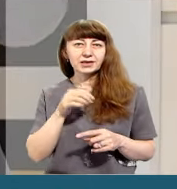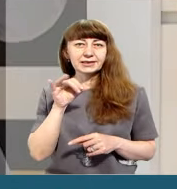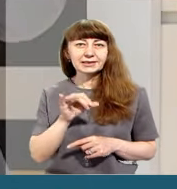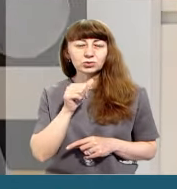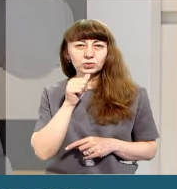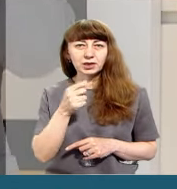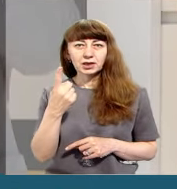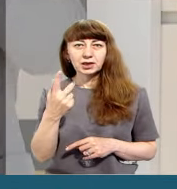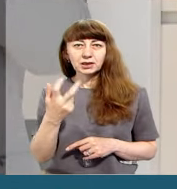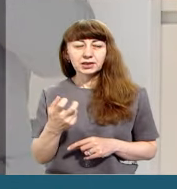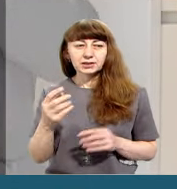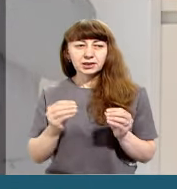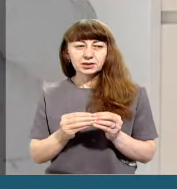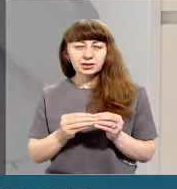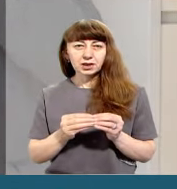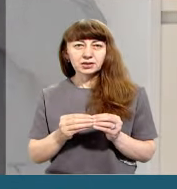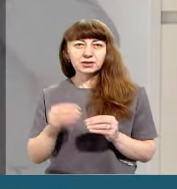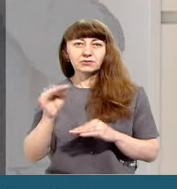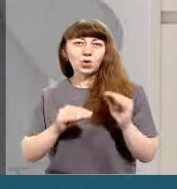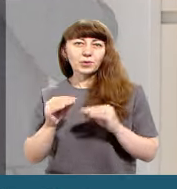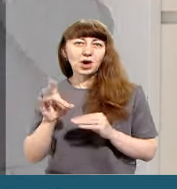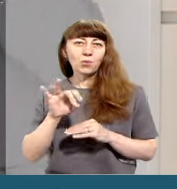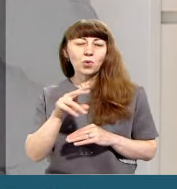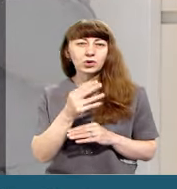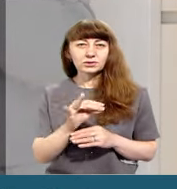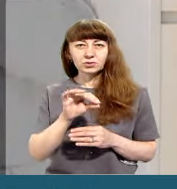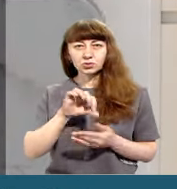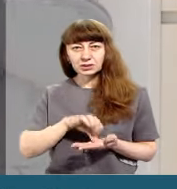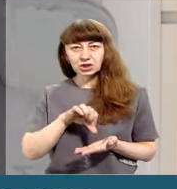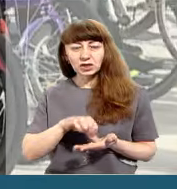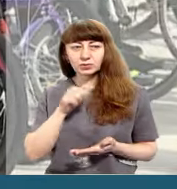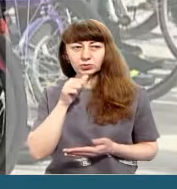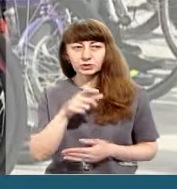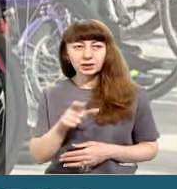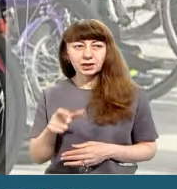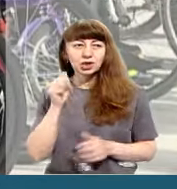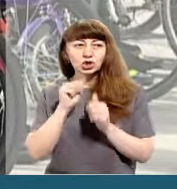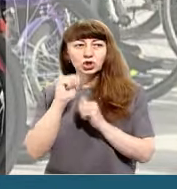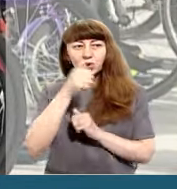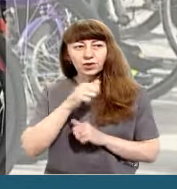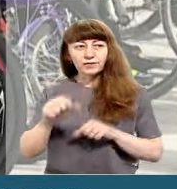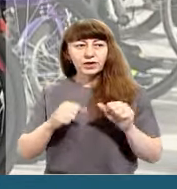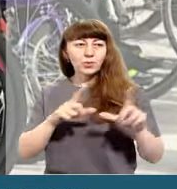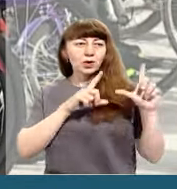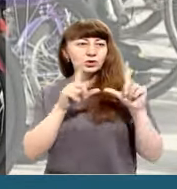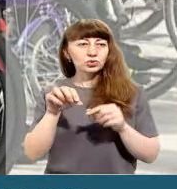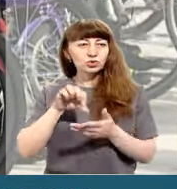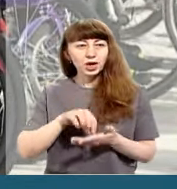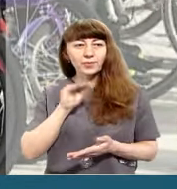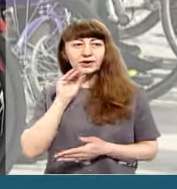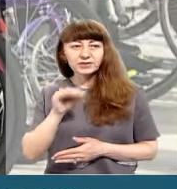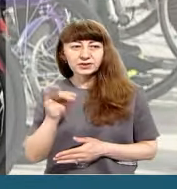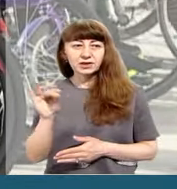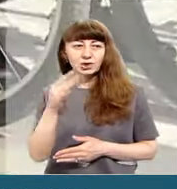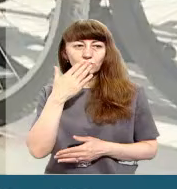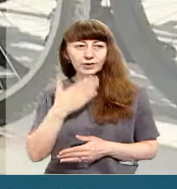310-ю стрелковую дивизию, сформированную в Акмолинске, также с участием костанайцев. В ежегодном велопробеге участвуют как профессионалы,